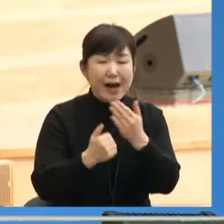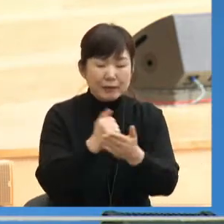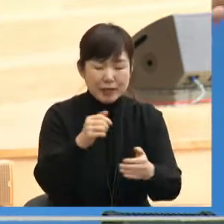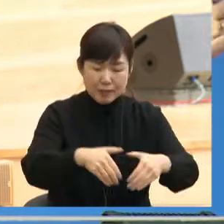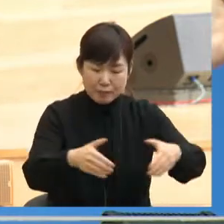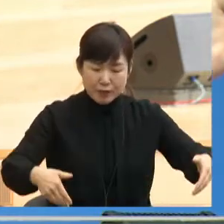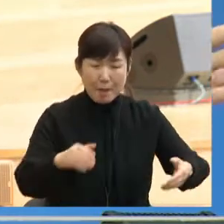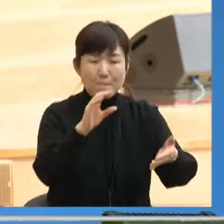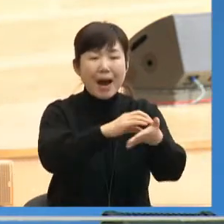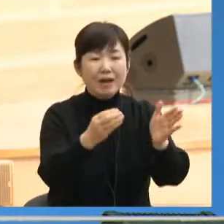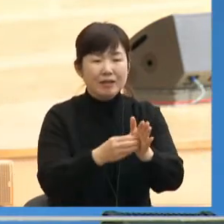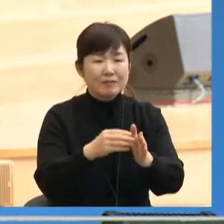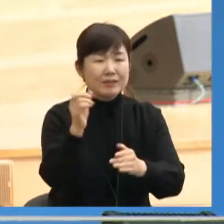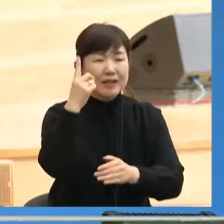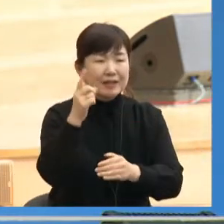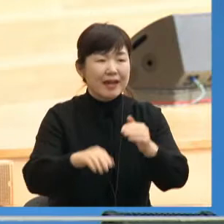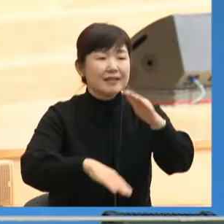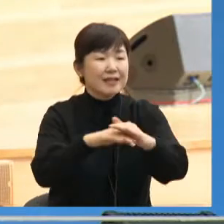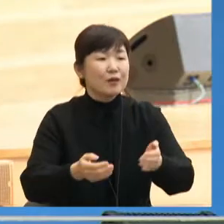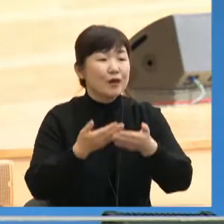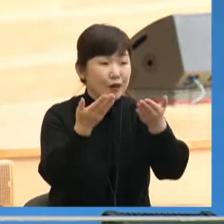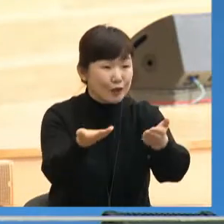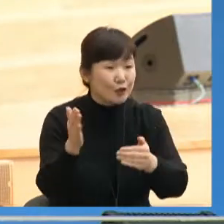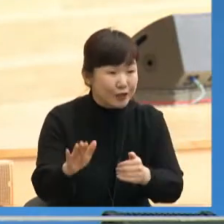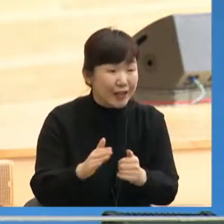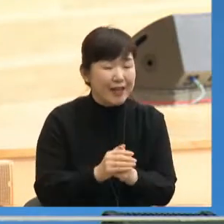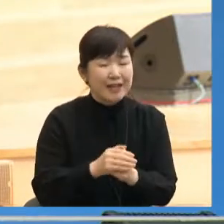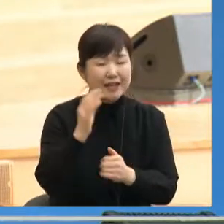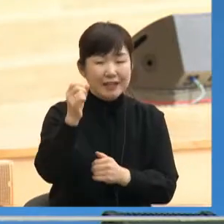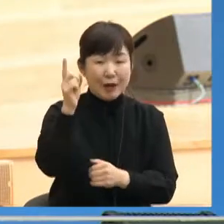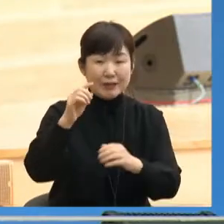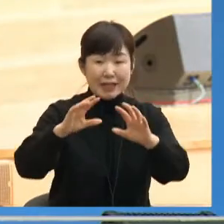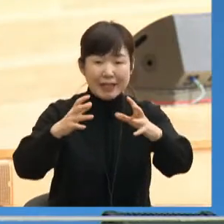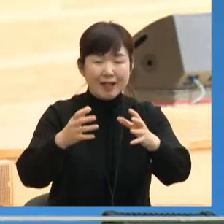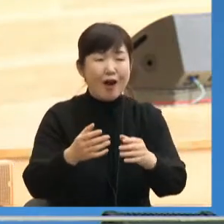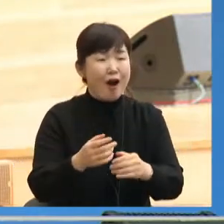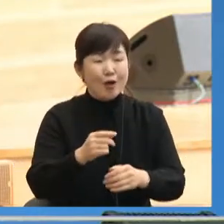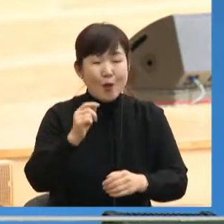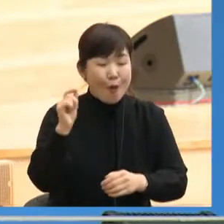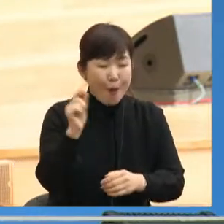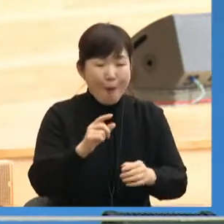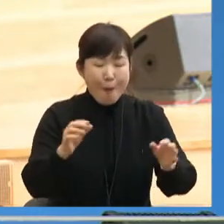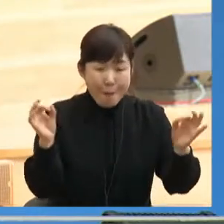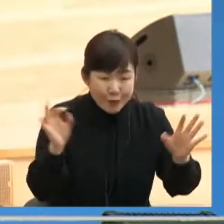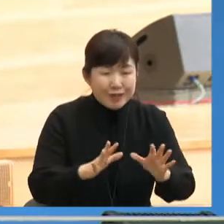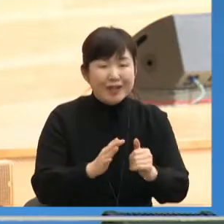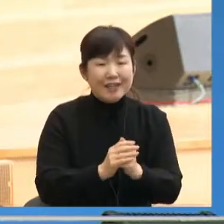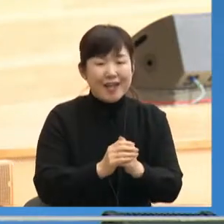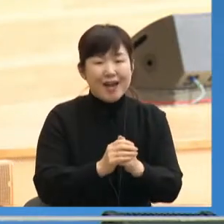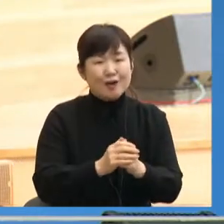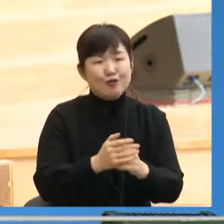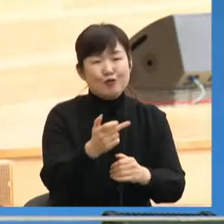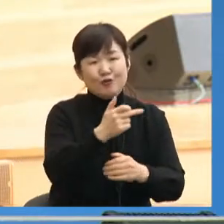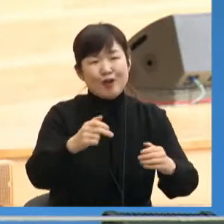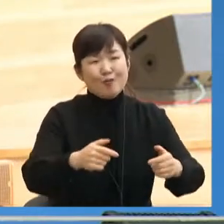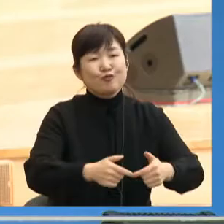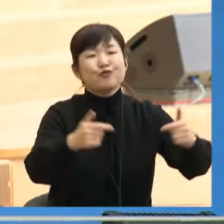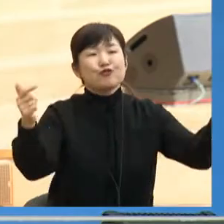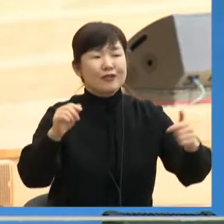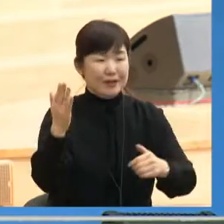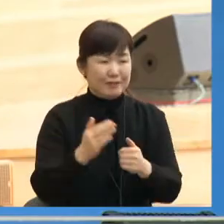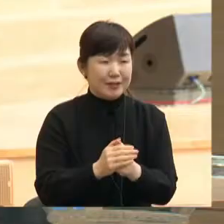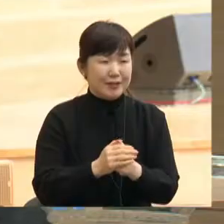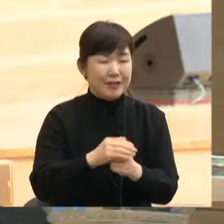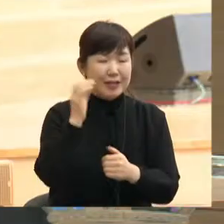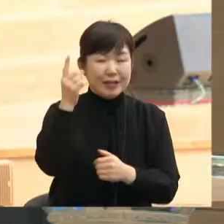만큼 다윗에게 채워주시는데 다윗의 나라는 빠른 시간 안에 태평성대를 이루죠. 여러분, 다윗의 나라가 어떻게